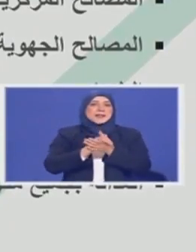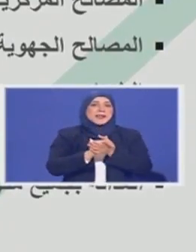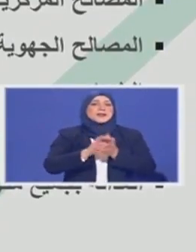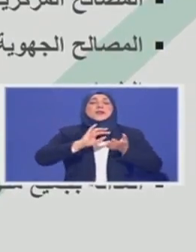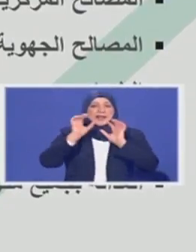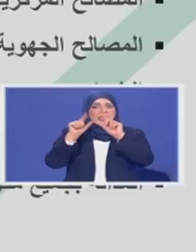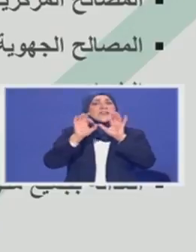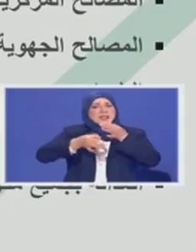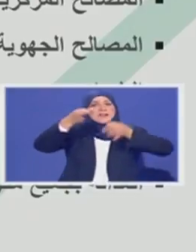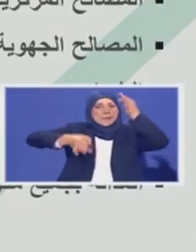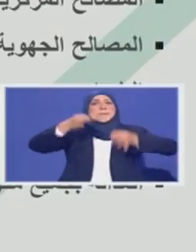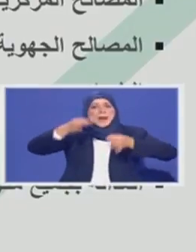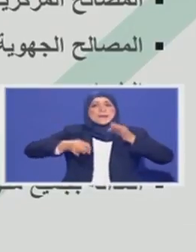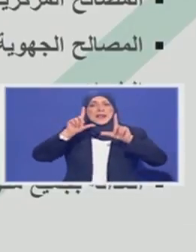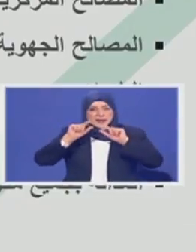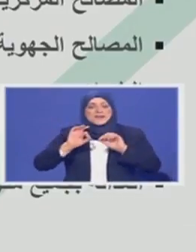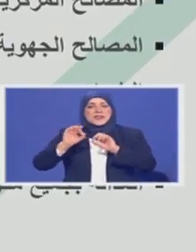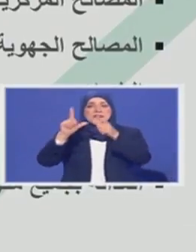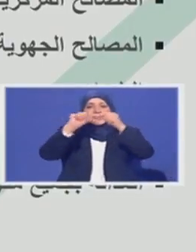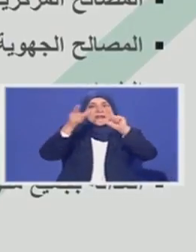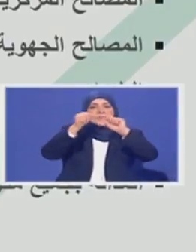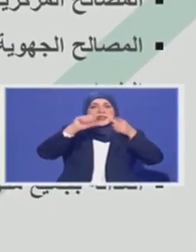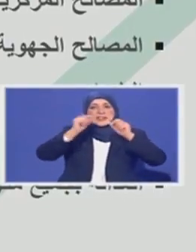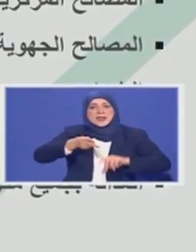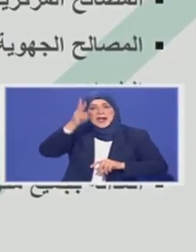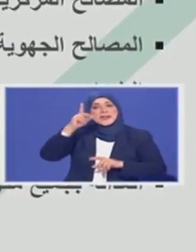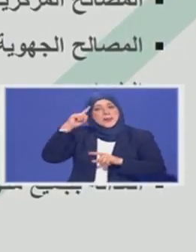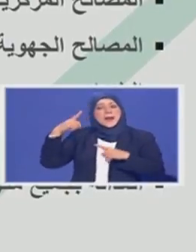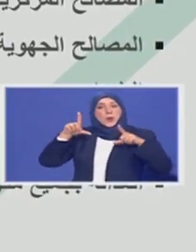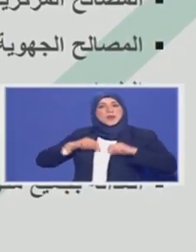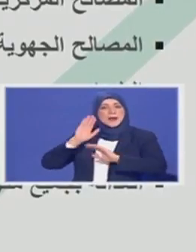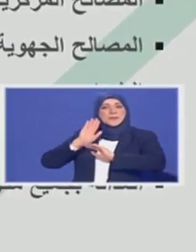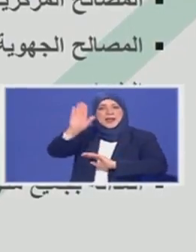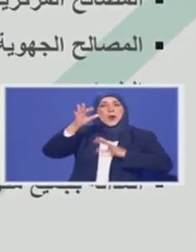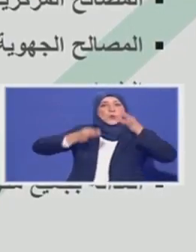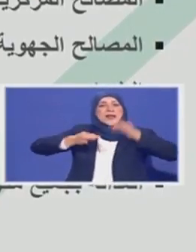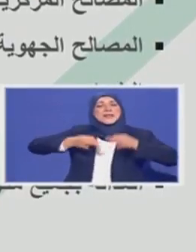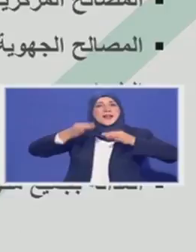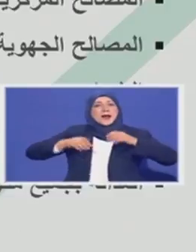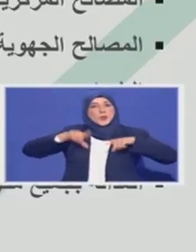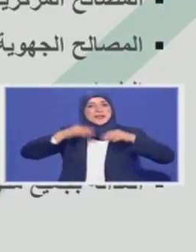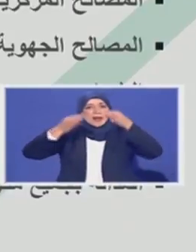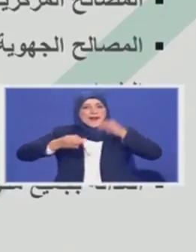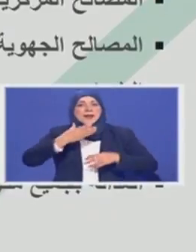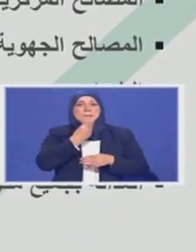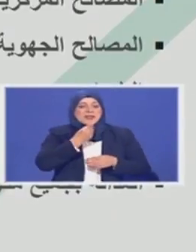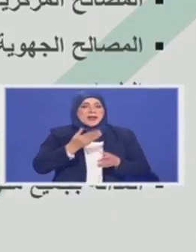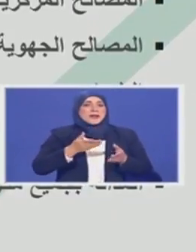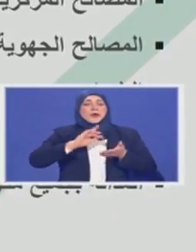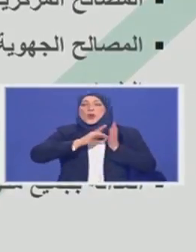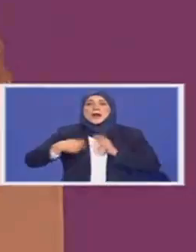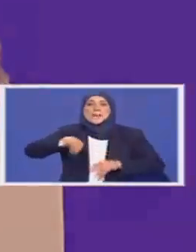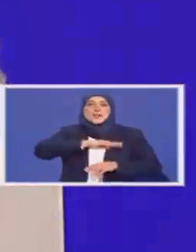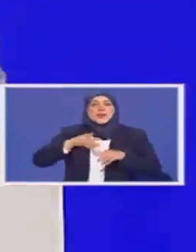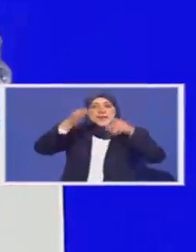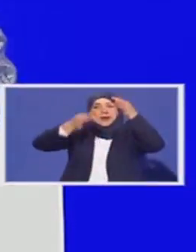للعدالة كيف كيف سيقع التفصيل والتصور مع الوزارات المعنية، مع الاستشارة مع جميع الأطراف المعنية.